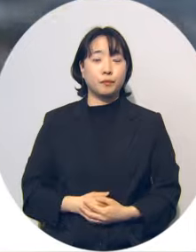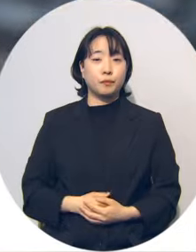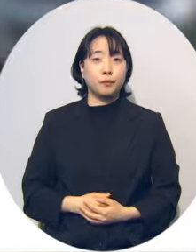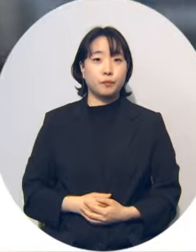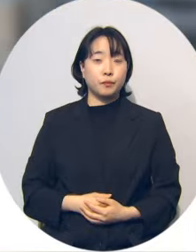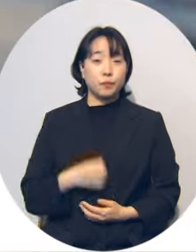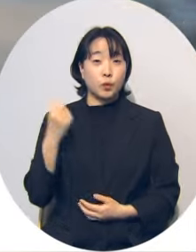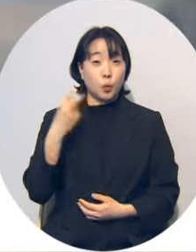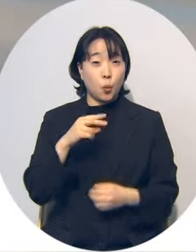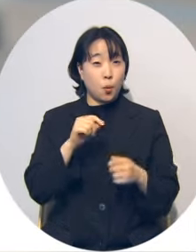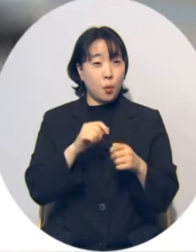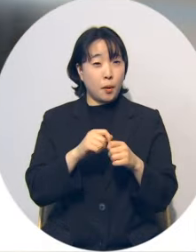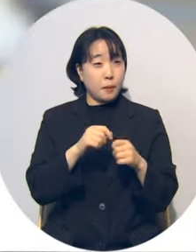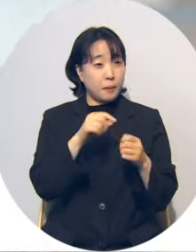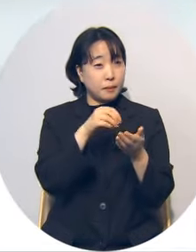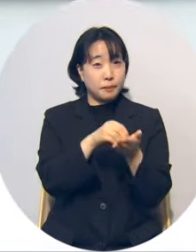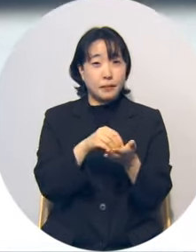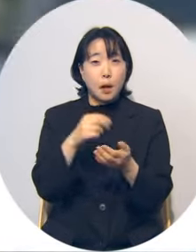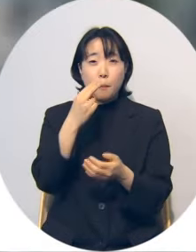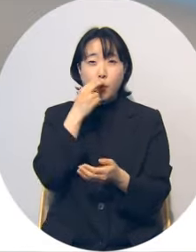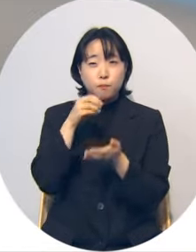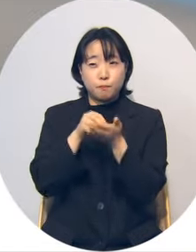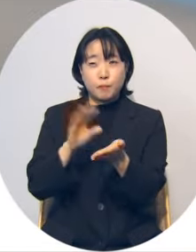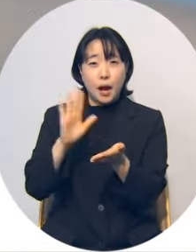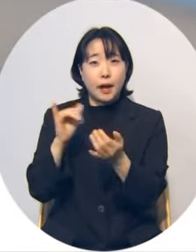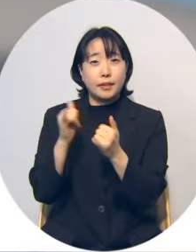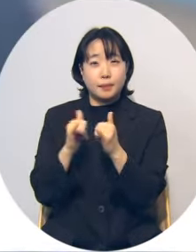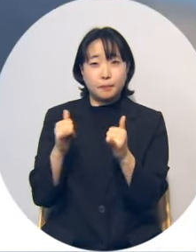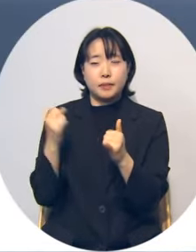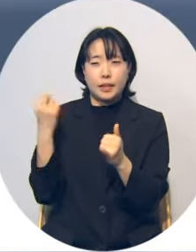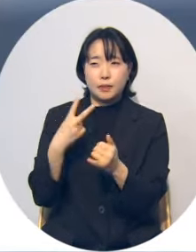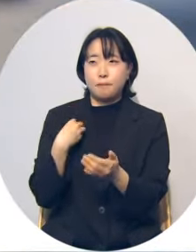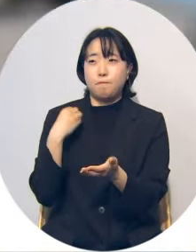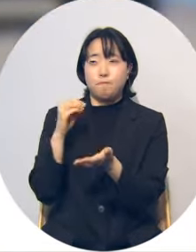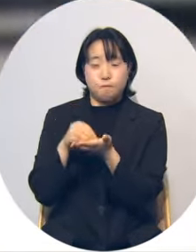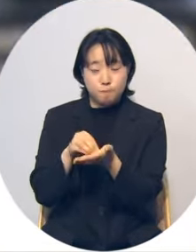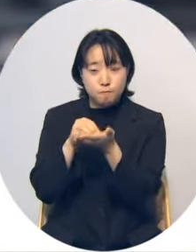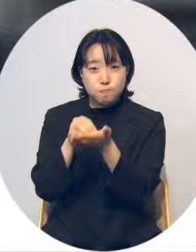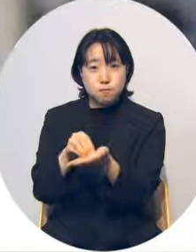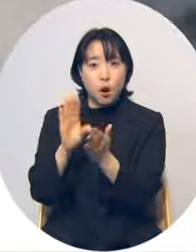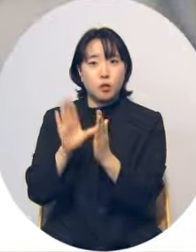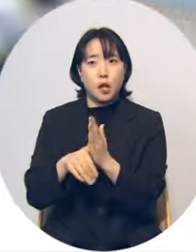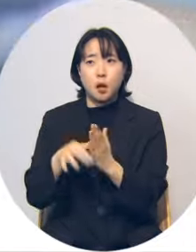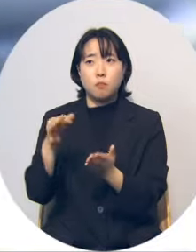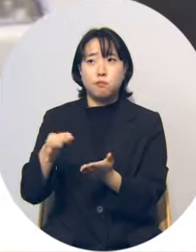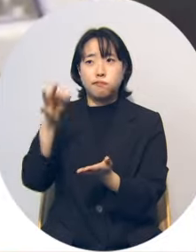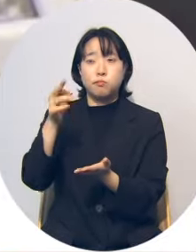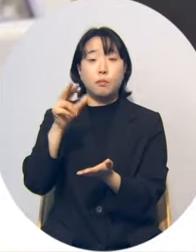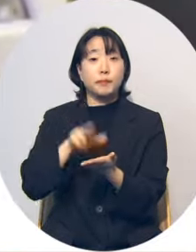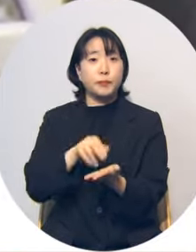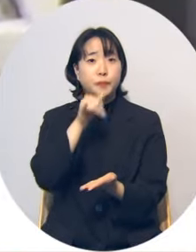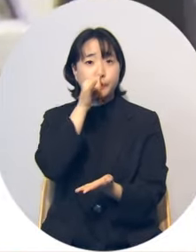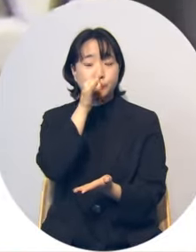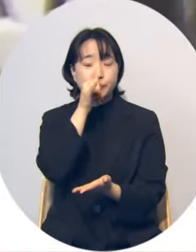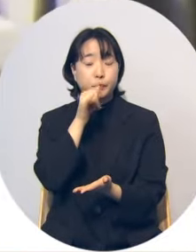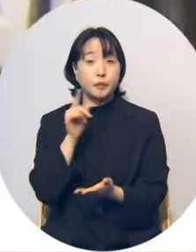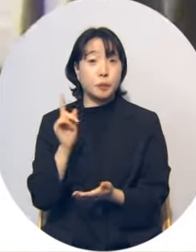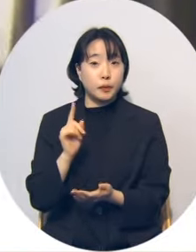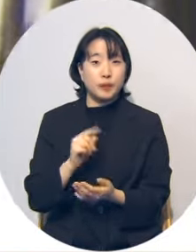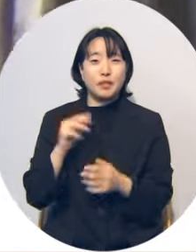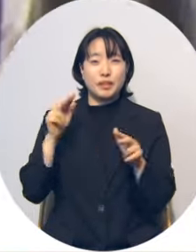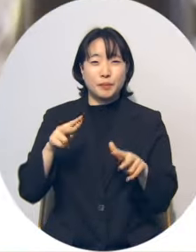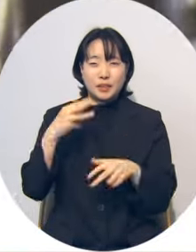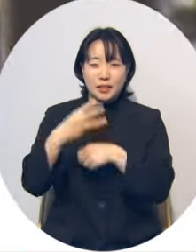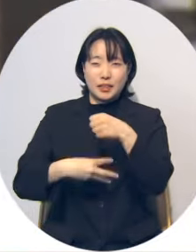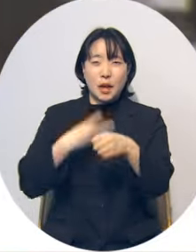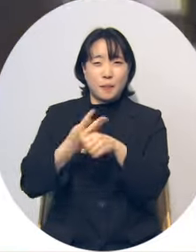장기 자동차 보험 미가입자 자동차 보험을 재가입할 때 보험료가 오르는 문제도 개선합니다 현재는 3년